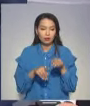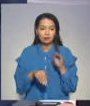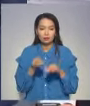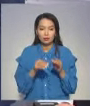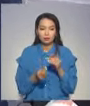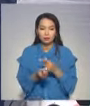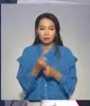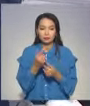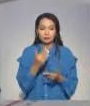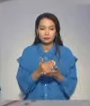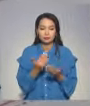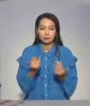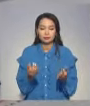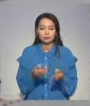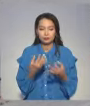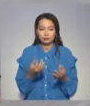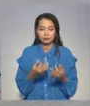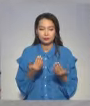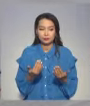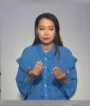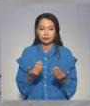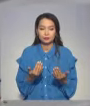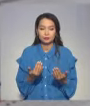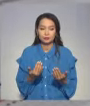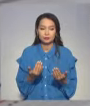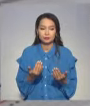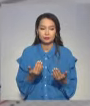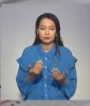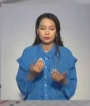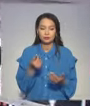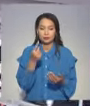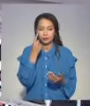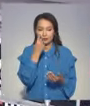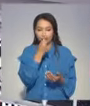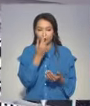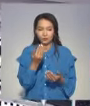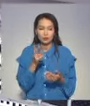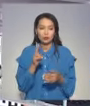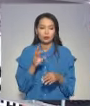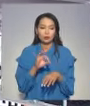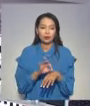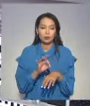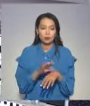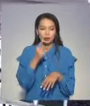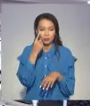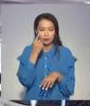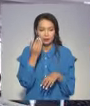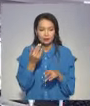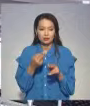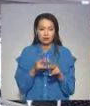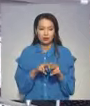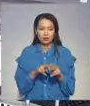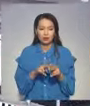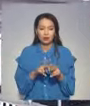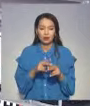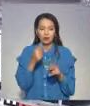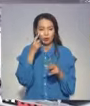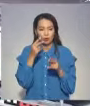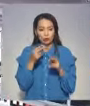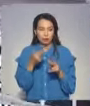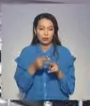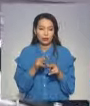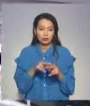екен, сол туралы айтып беріңізші. Біздің істеген жұмысымыз ол осы анафталим аурумен ауыратын адамдарға 3D принтер арқылы 3D көз болып